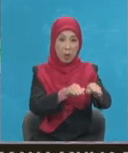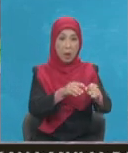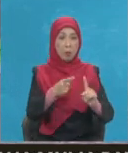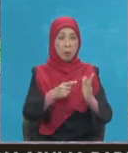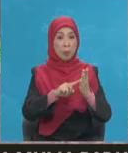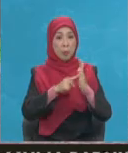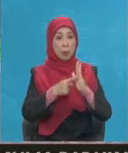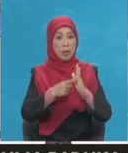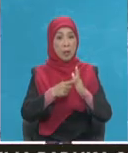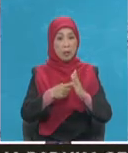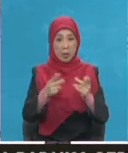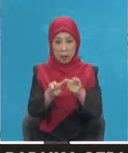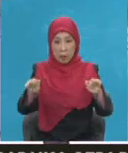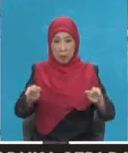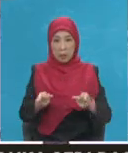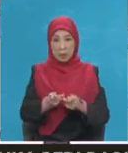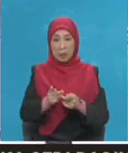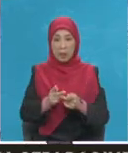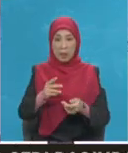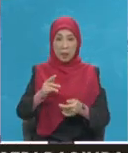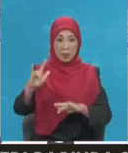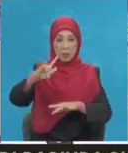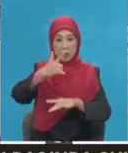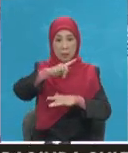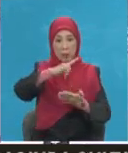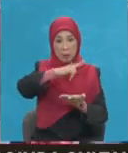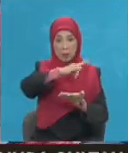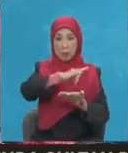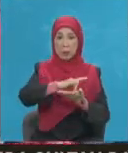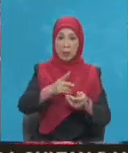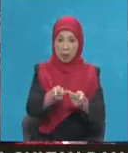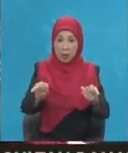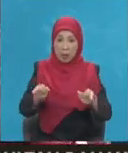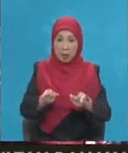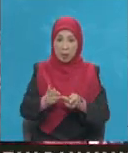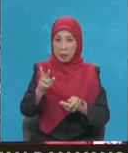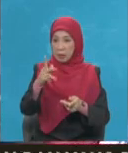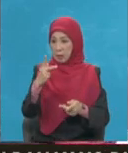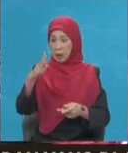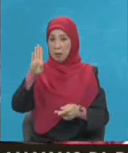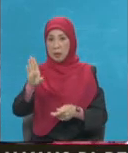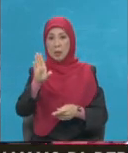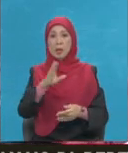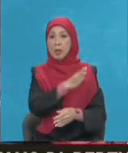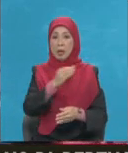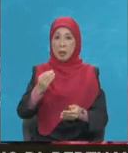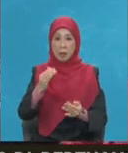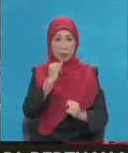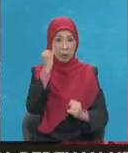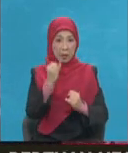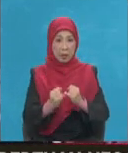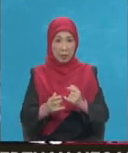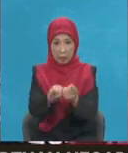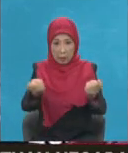dari helipad Sungai Basong, daerah Tutong menuju pusing keliling Rasau, daerah Blight dan berakhir di Taman